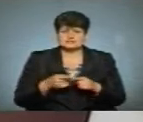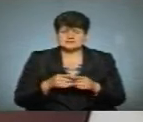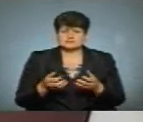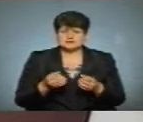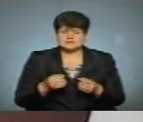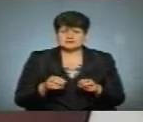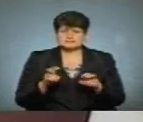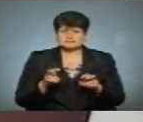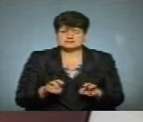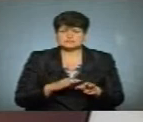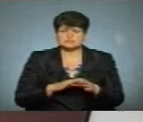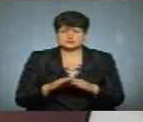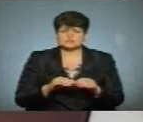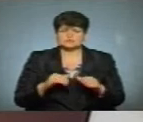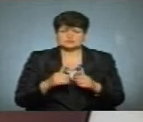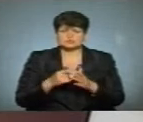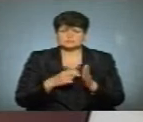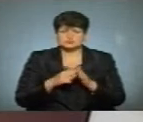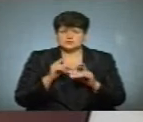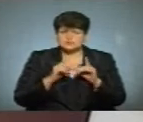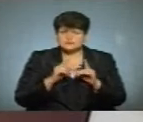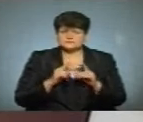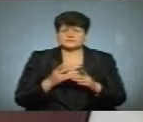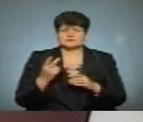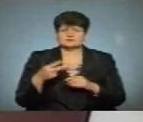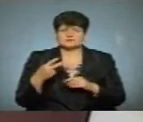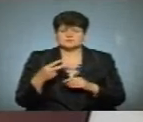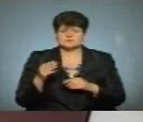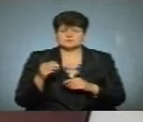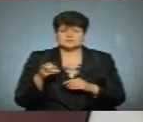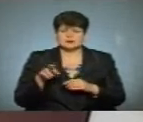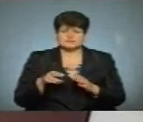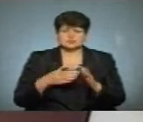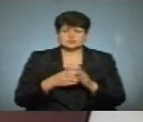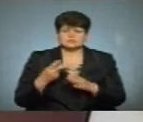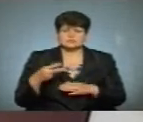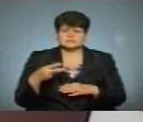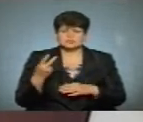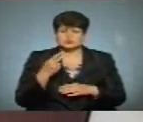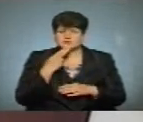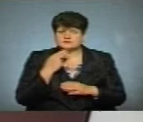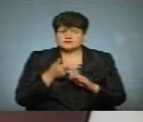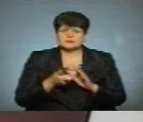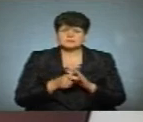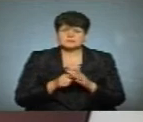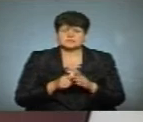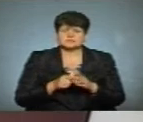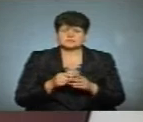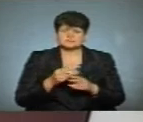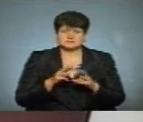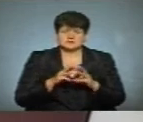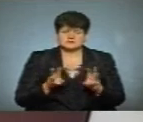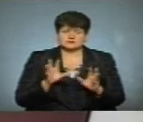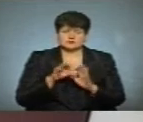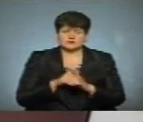міськради, розповіла речниця міськради Мар'яна Зварич. Нагадаю, з 20 травня до 22 червня Кабмін запровадив адаптивний